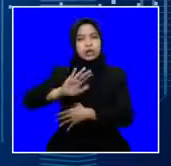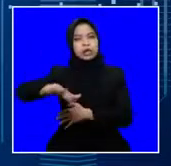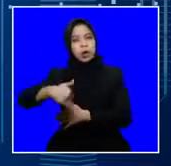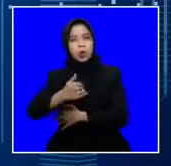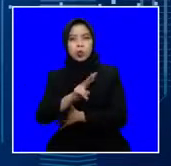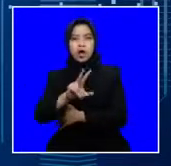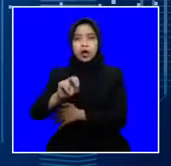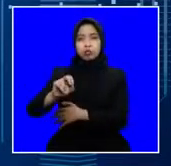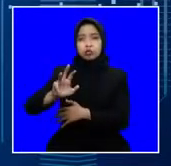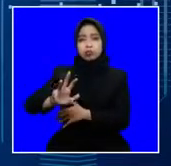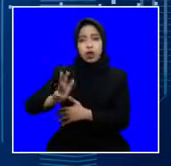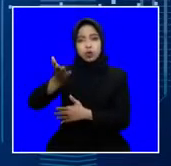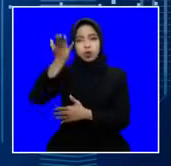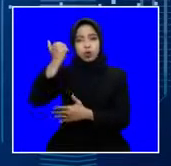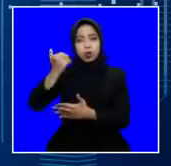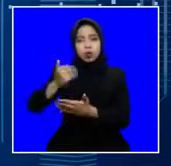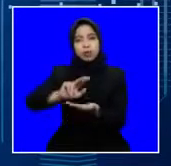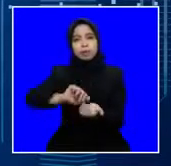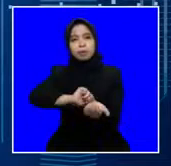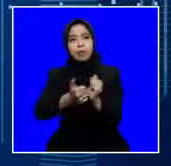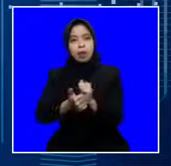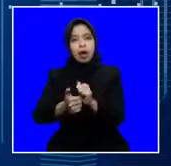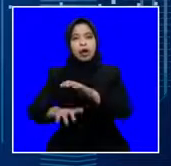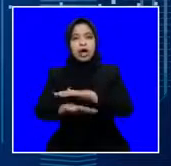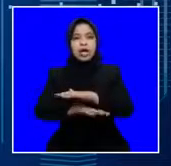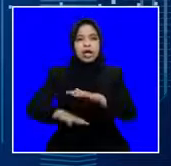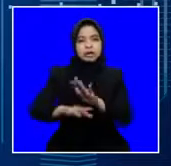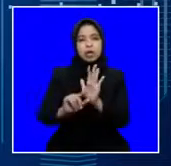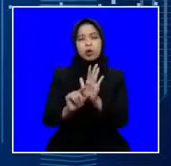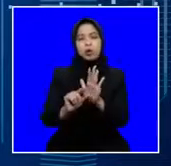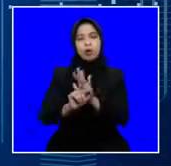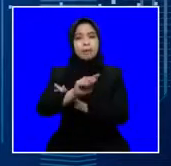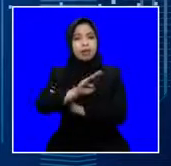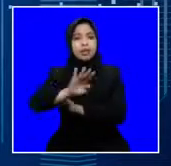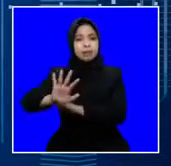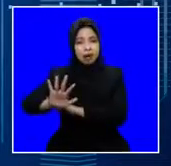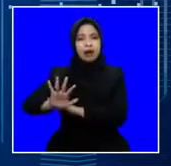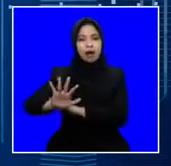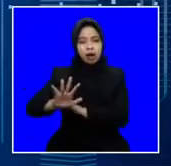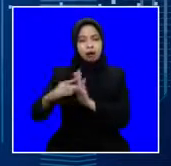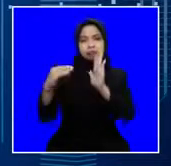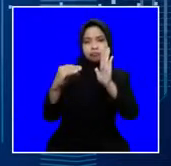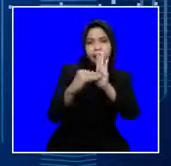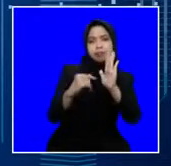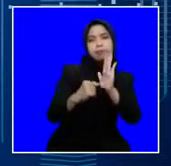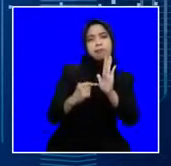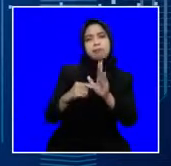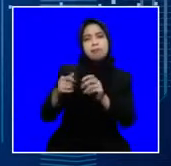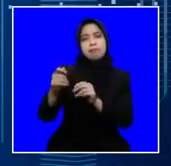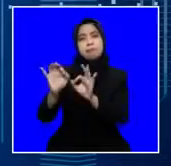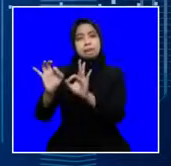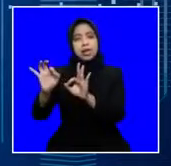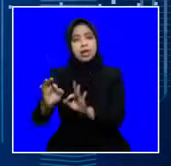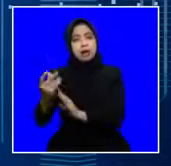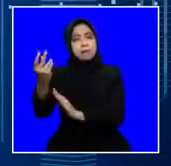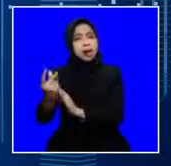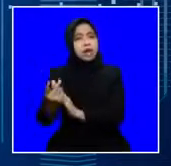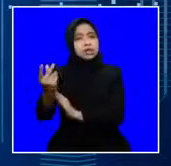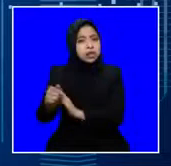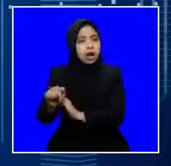pada saat terjadi amandemen Undang-Undang Dasar 45 disebutkan bahwa belanja pendidikan kita